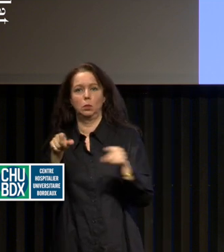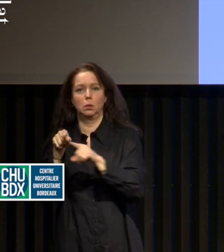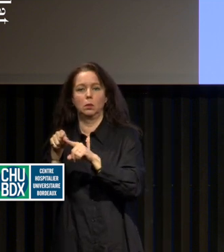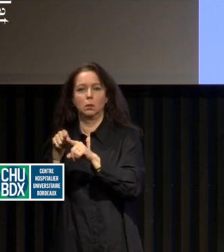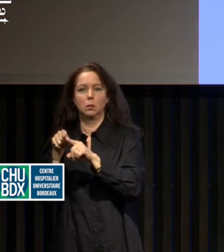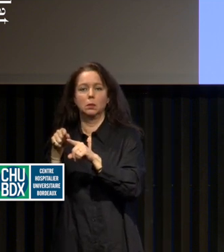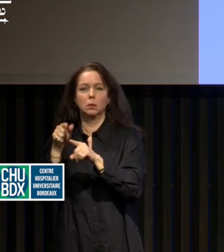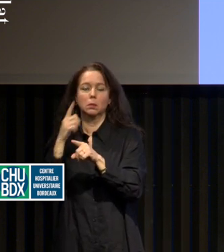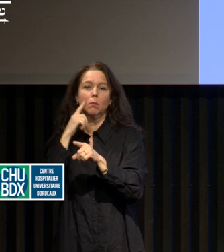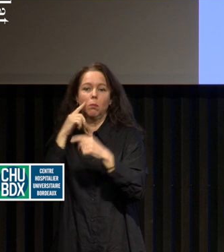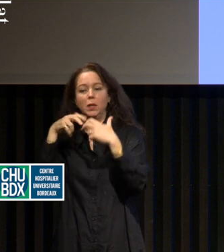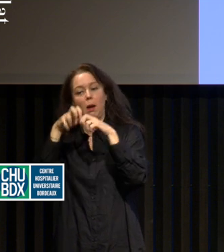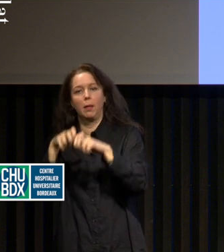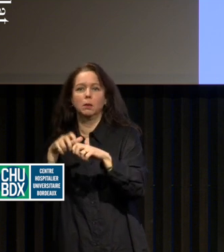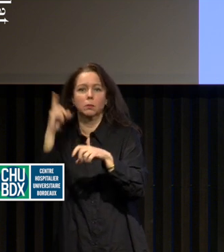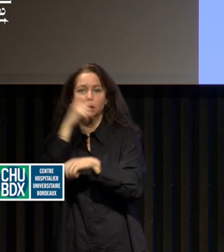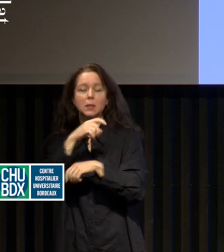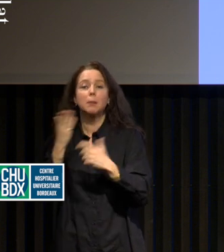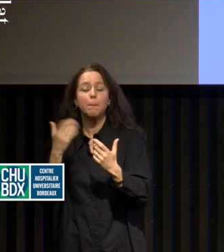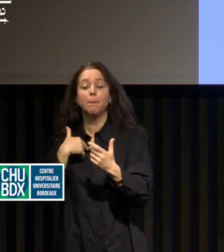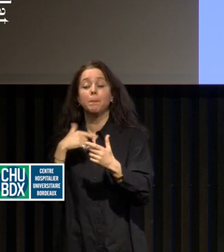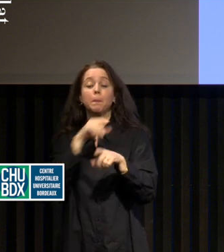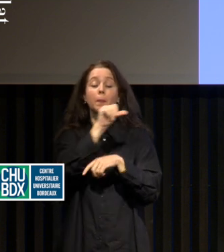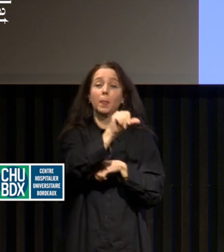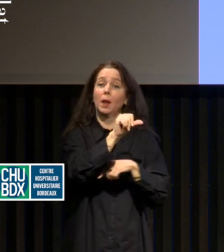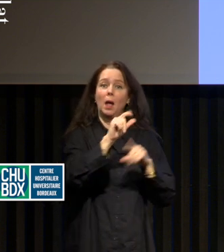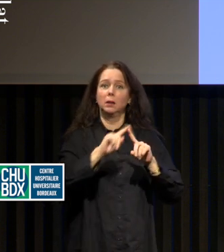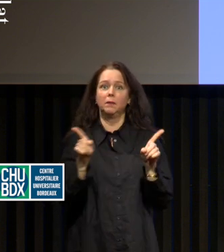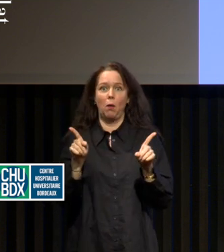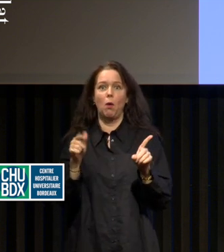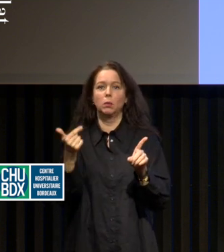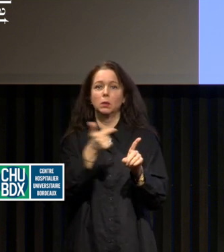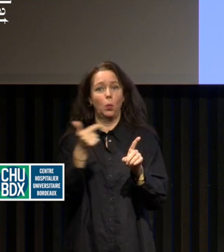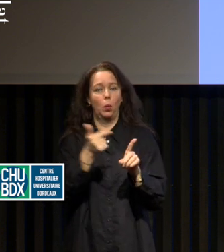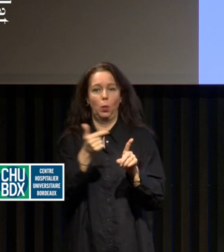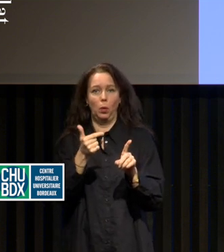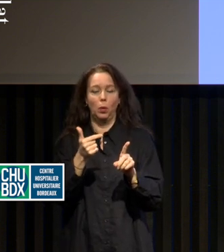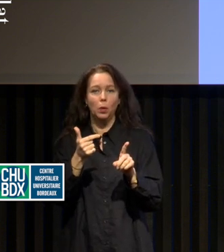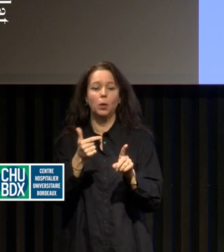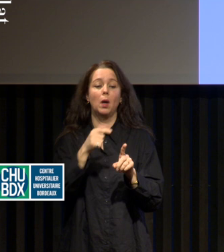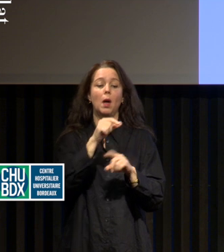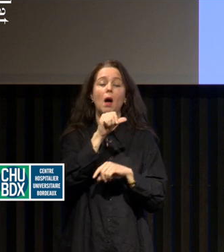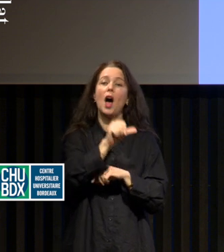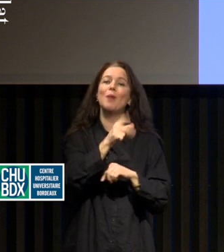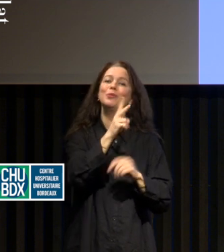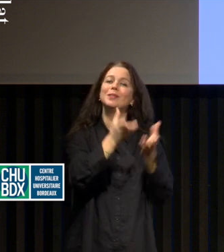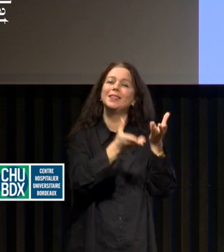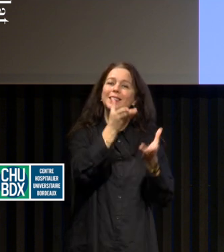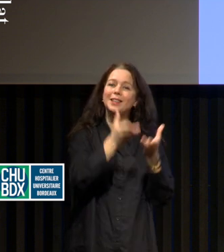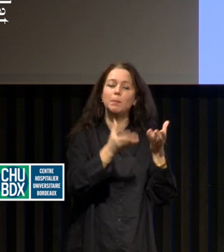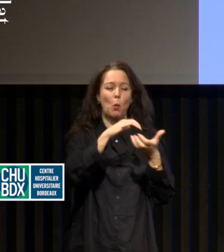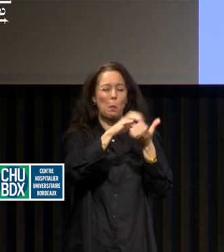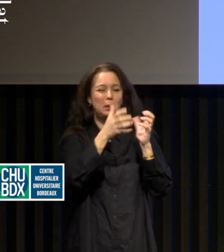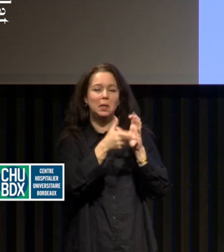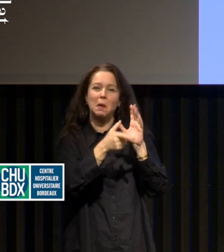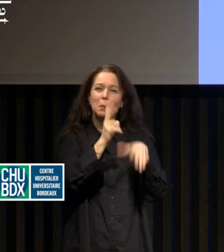d'abord, ça veut dire que c'est difficile à analyser. Deuxièmement, cet écosystème A est complètement différent du B. Le A, il est plus équilibré, il est plus complexe, et donc